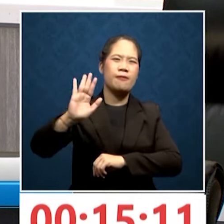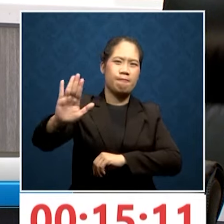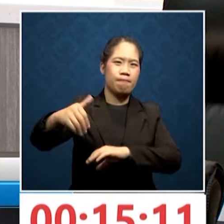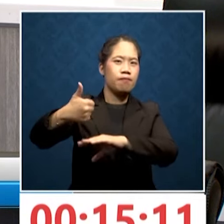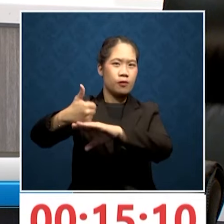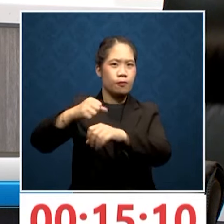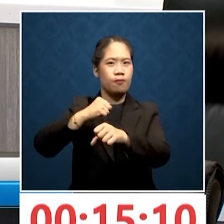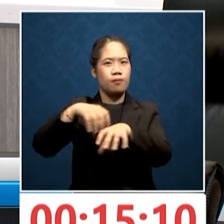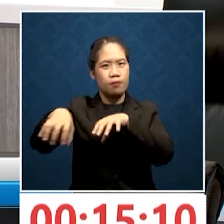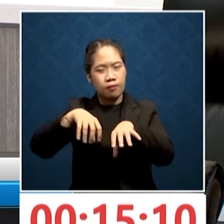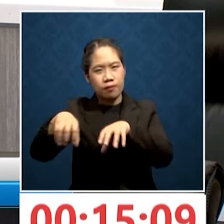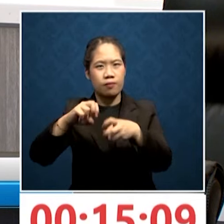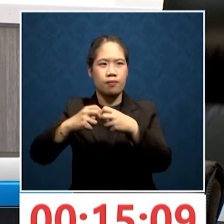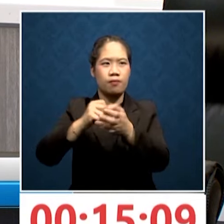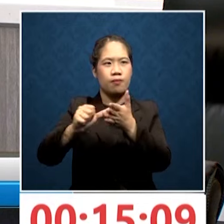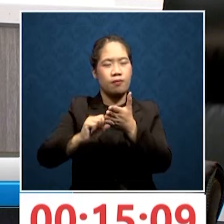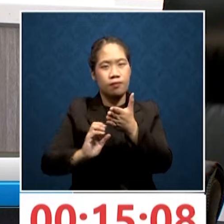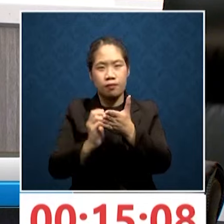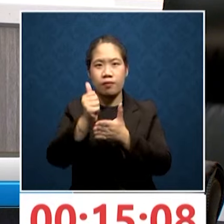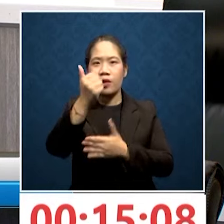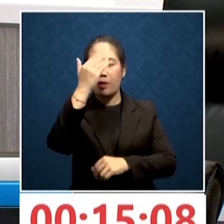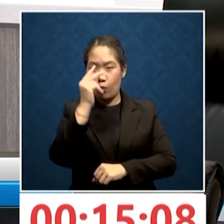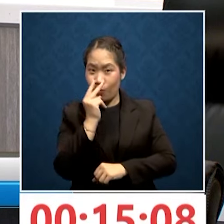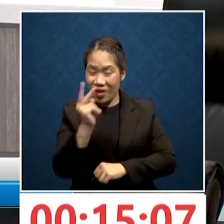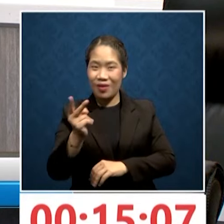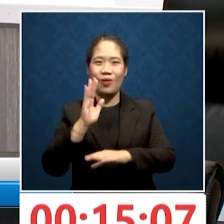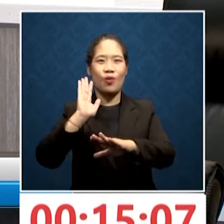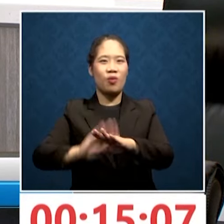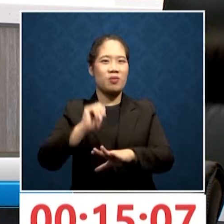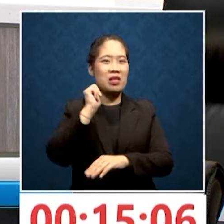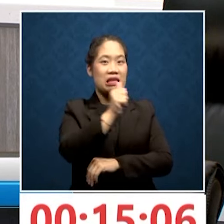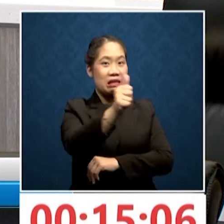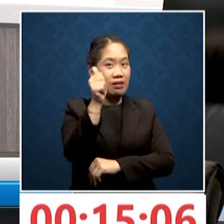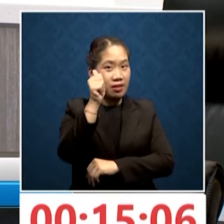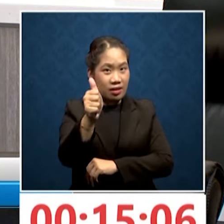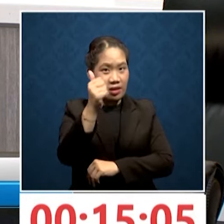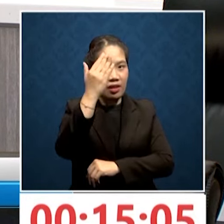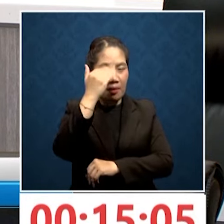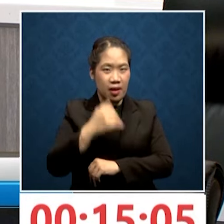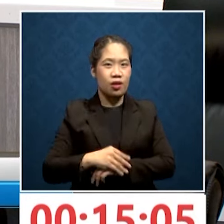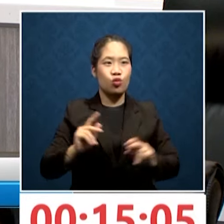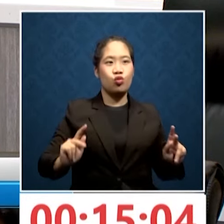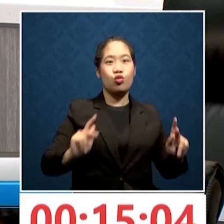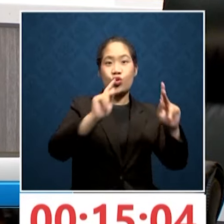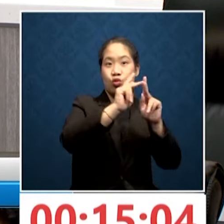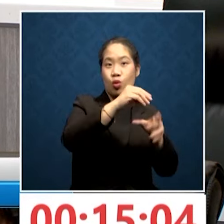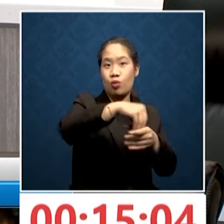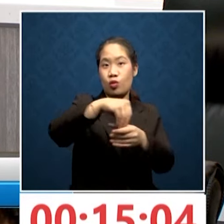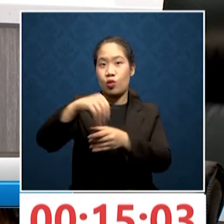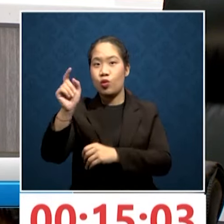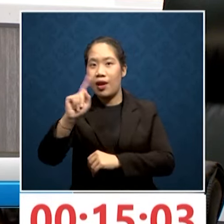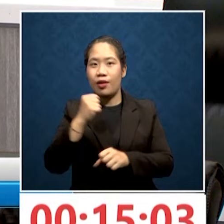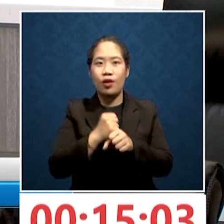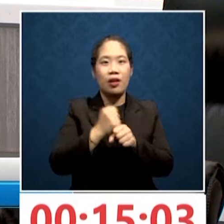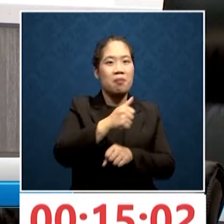ทินซึ่งผมเห็นว่าท่านเป็นคนมีความสามารถเป็นพิเศษในเรื่องของอยู่กระทรวงไหนก็สร้างผลงานได้ทุกกระท